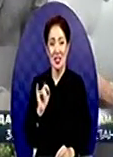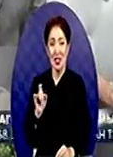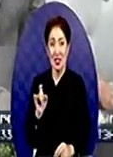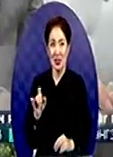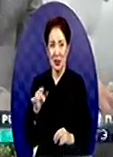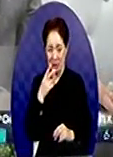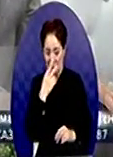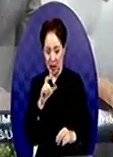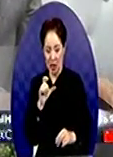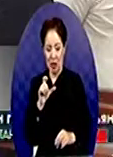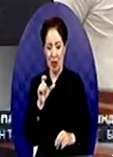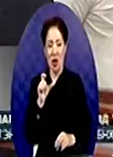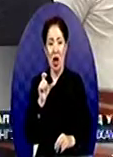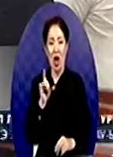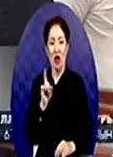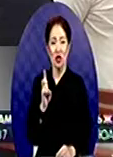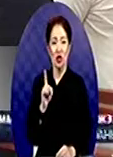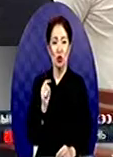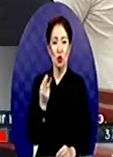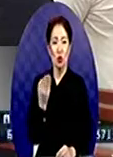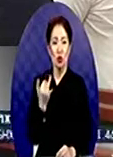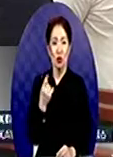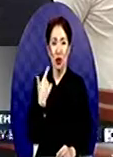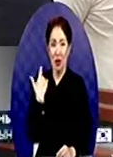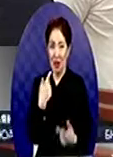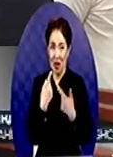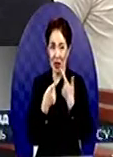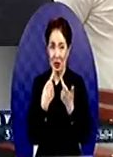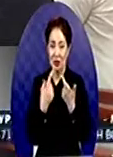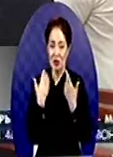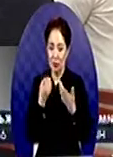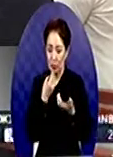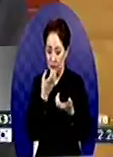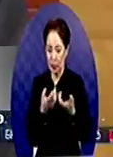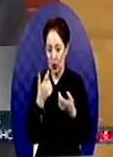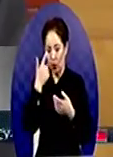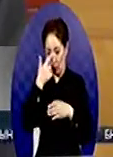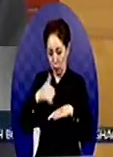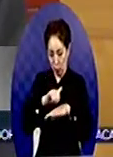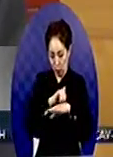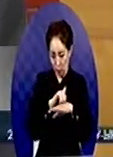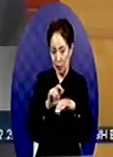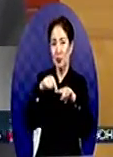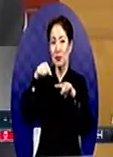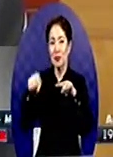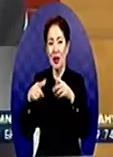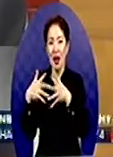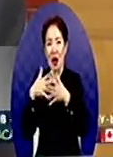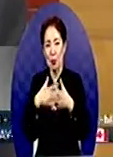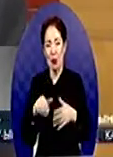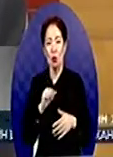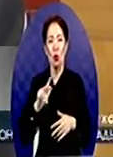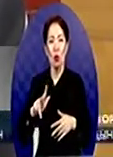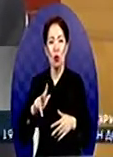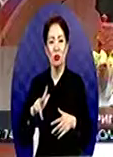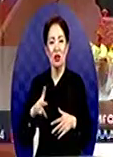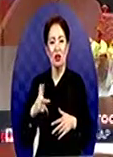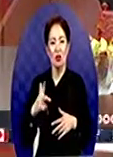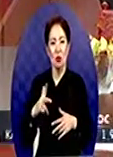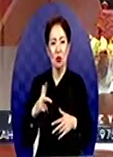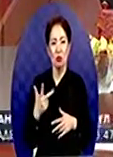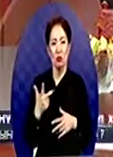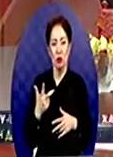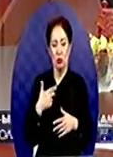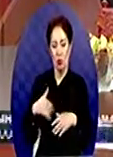төвшин уулзалтын үеэр дурдлаа. Монгол улс Америкийн нэгдсэн улсыг чухал гуравдагч хөрш дотны анд гэж үздэг бөгөөд харилцаа хамтын ажиллагаагаа